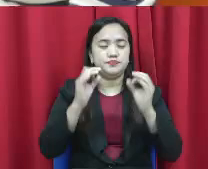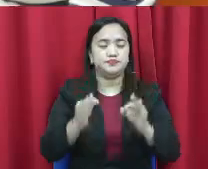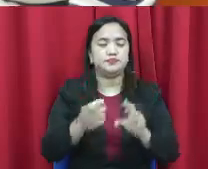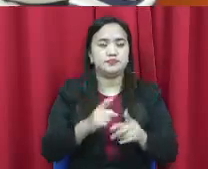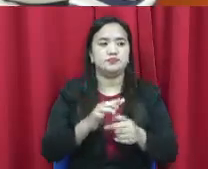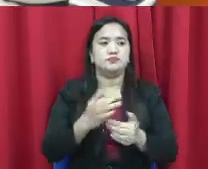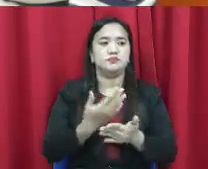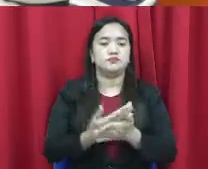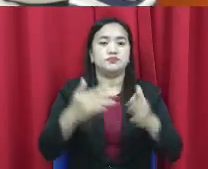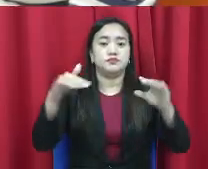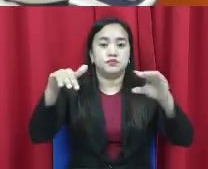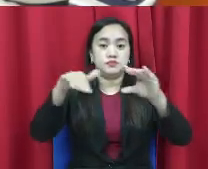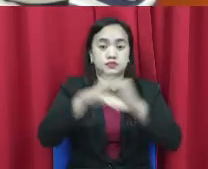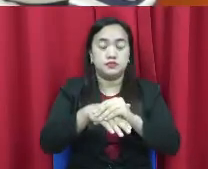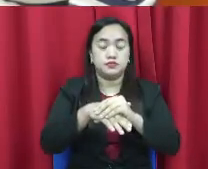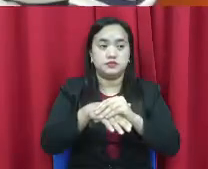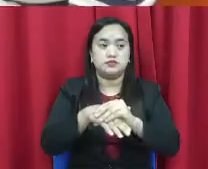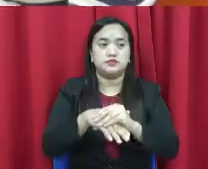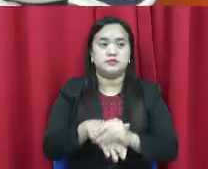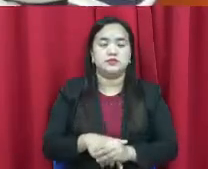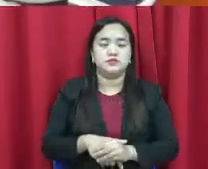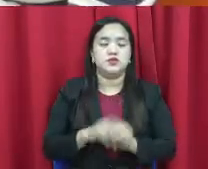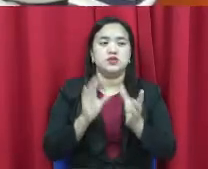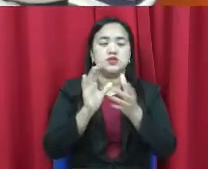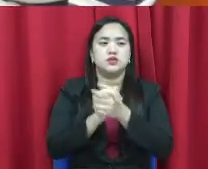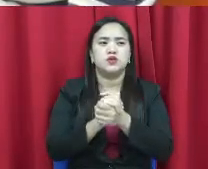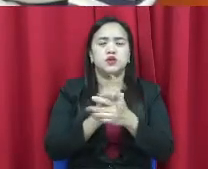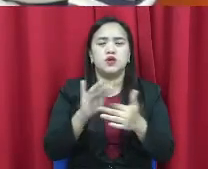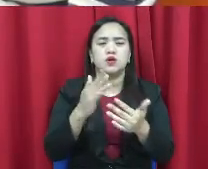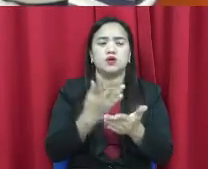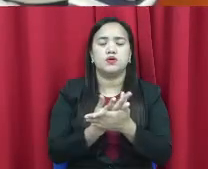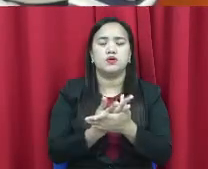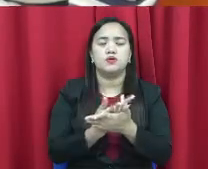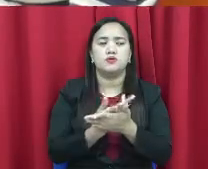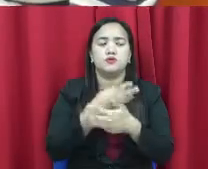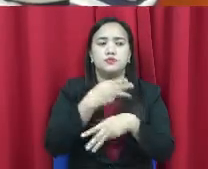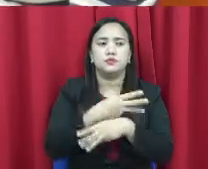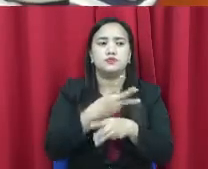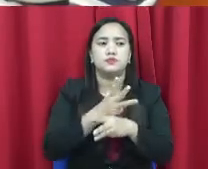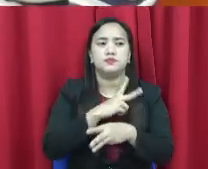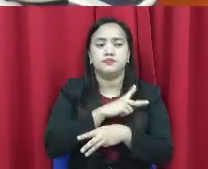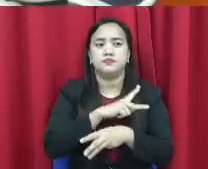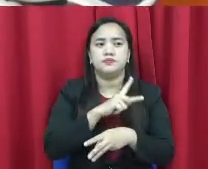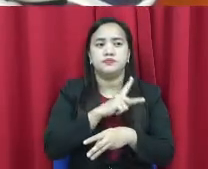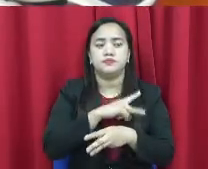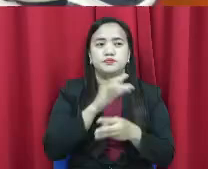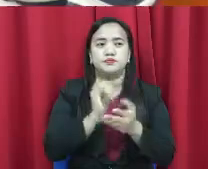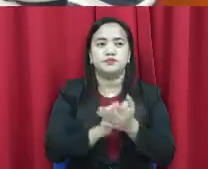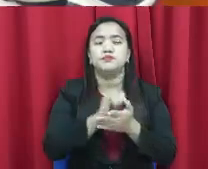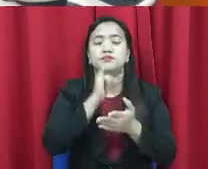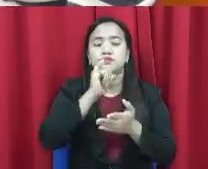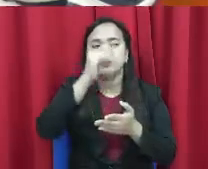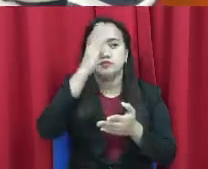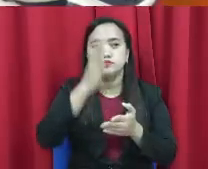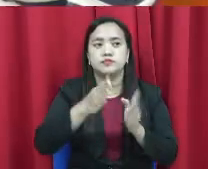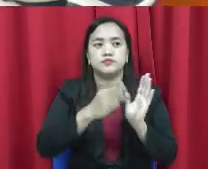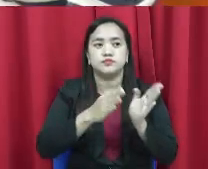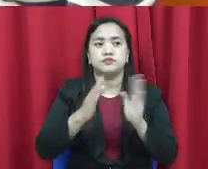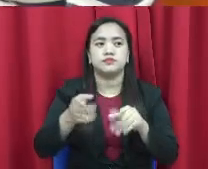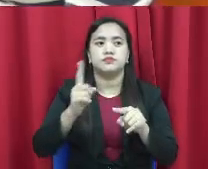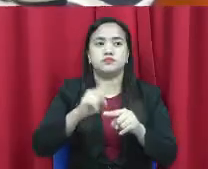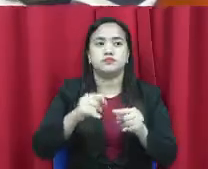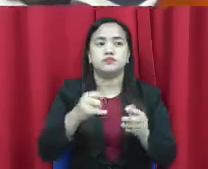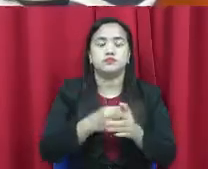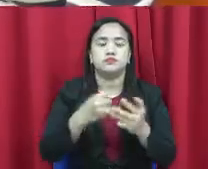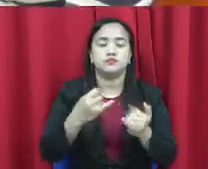ay pinagsama ng panginoon pareho kaming gumawa po ng personal decision na ito ay hindi namin plano Ito po ay plano ng